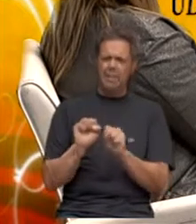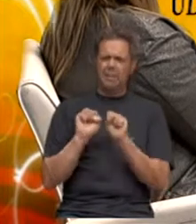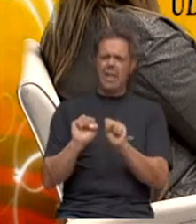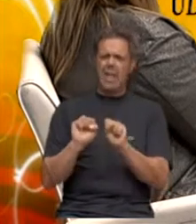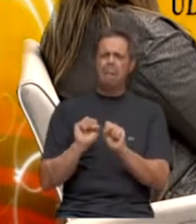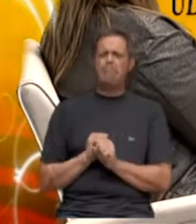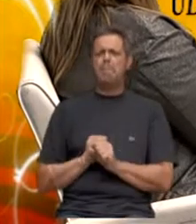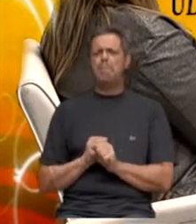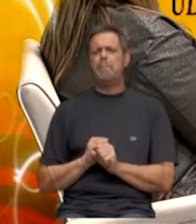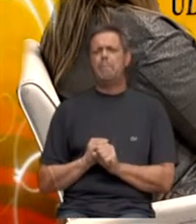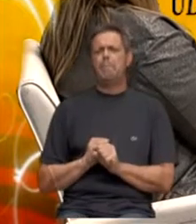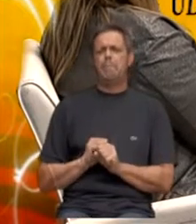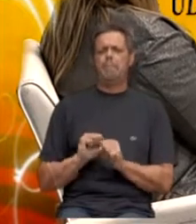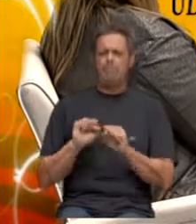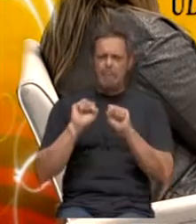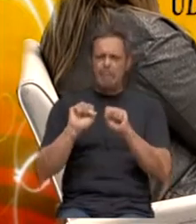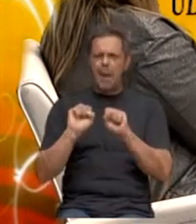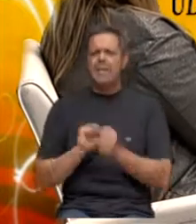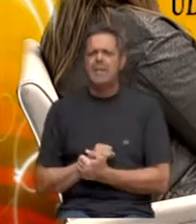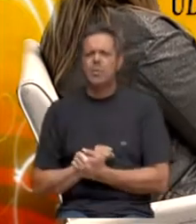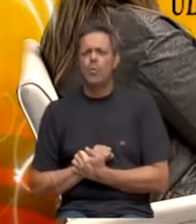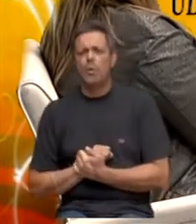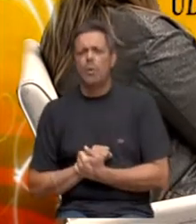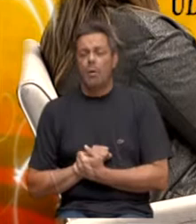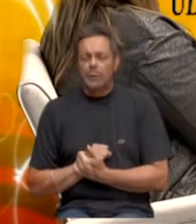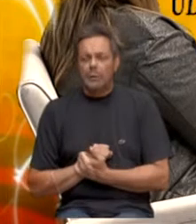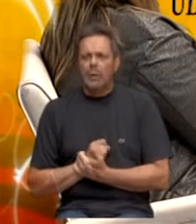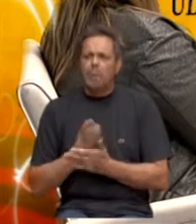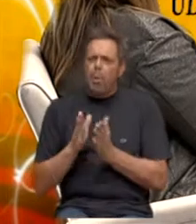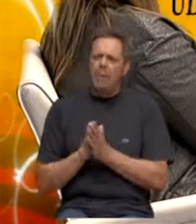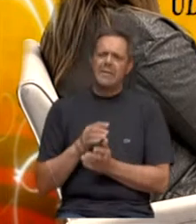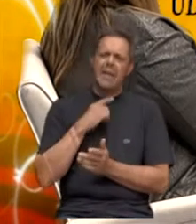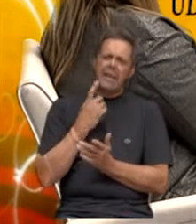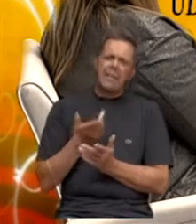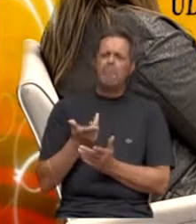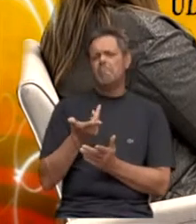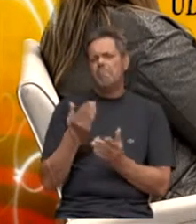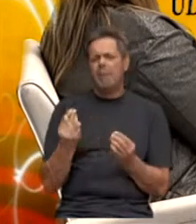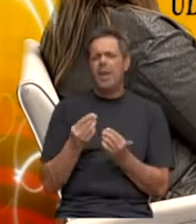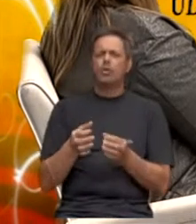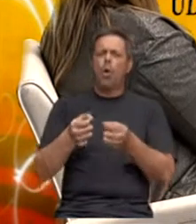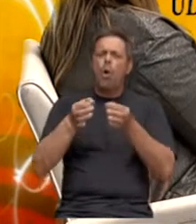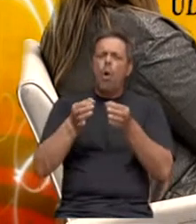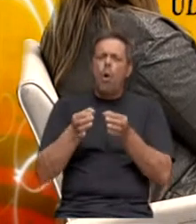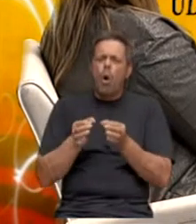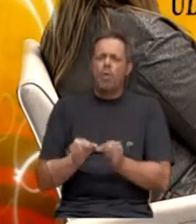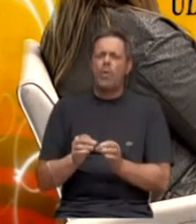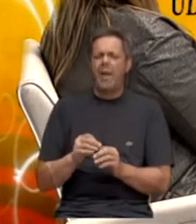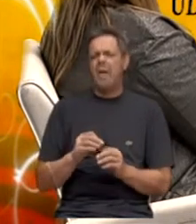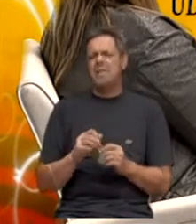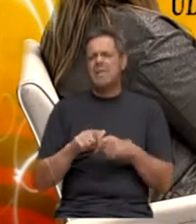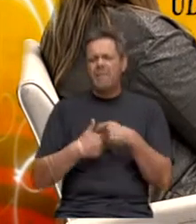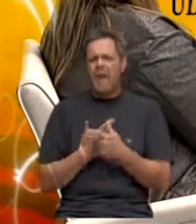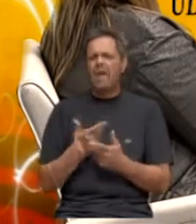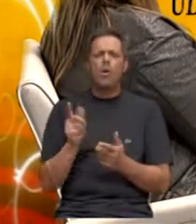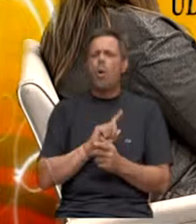preventivnim zdravljem, da svratite pozornost još uvijek na one osnovne elemente koje u prehrani ne bi smjeli uzimati previše,